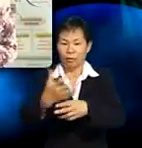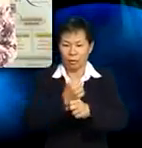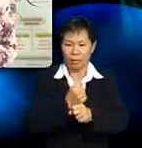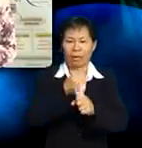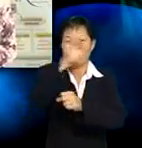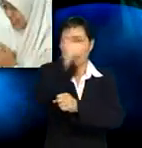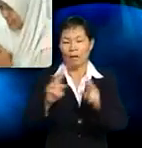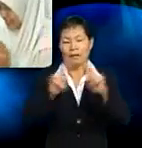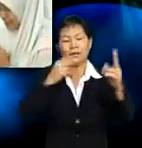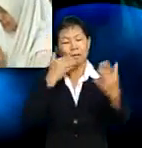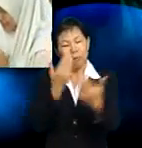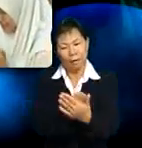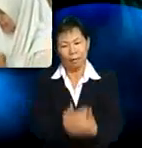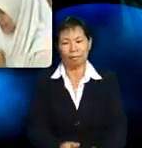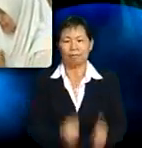makanan yang sangat baik